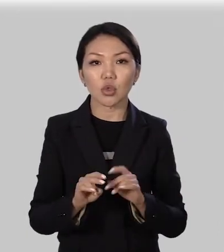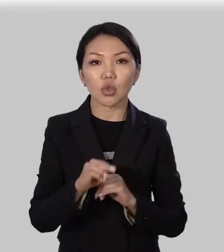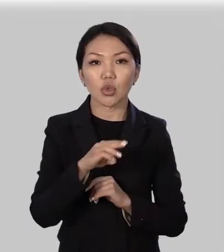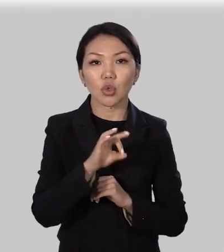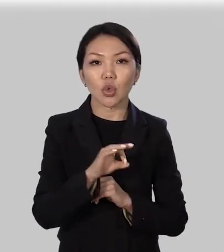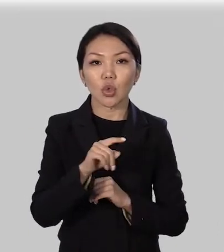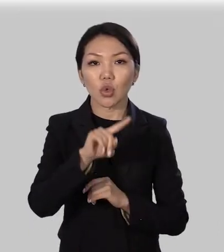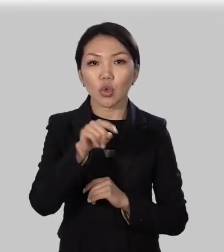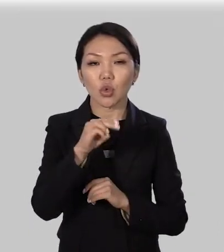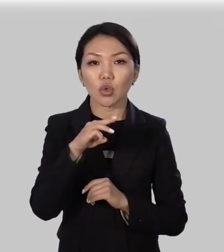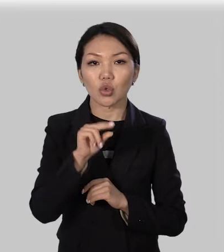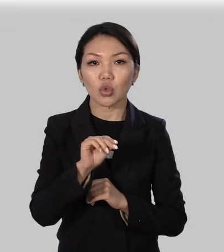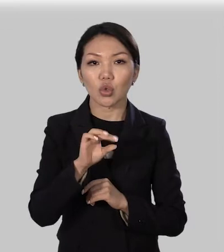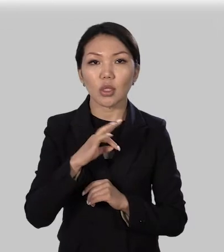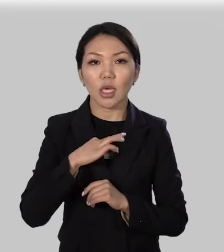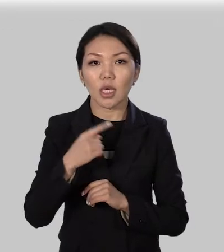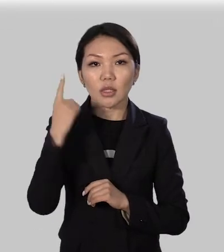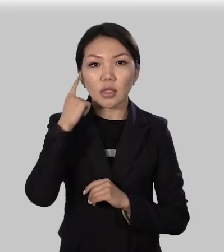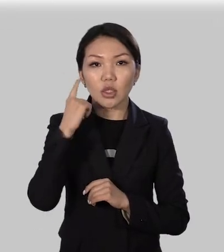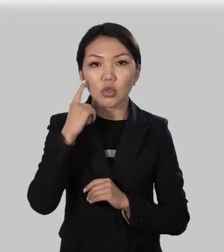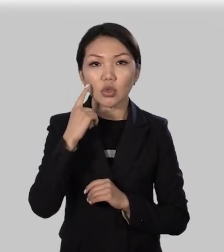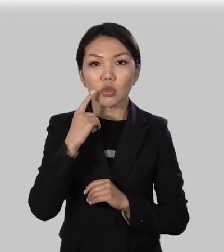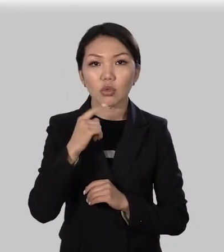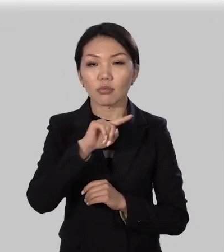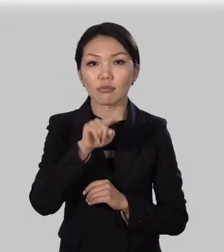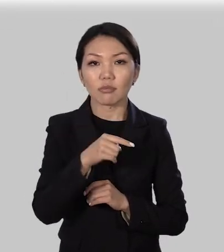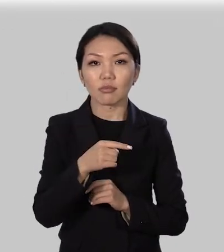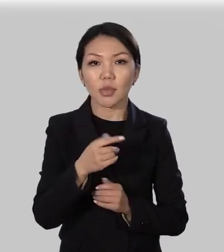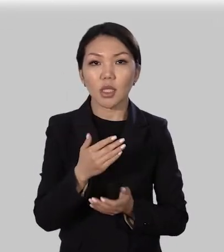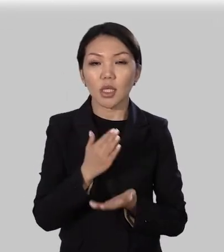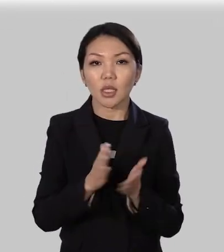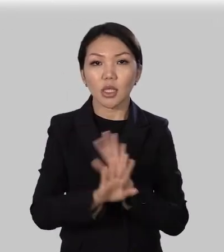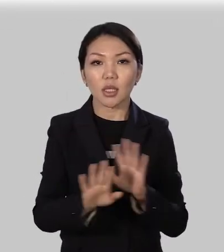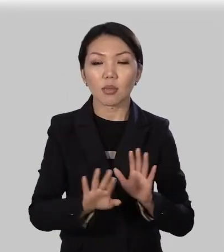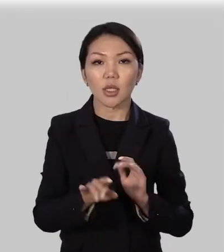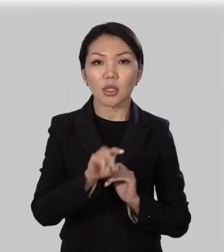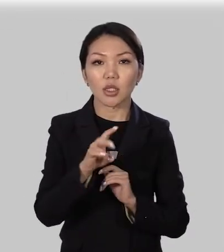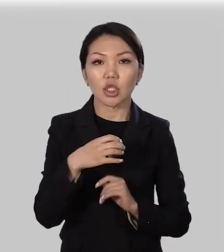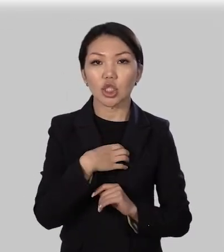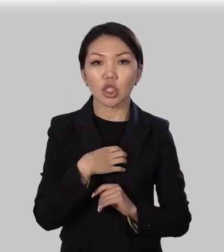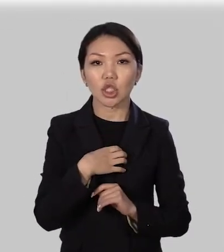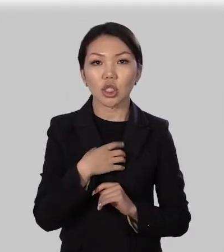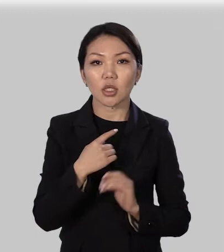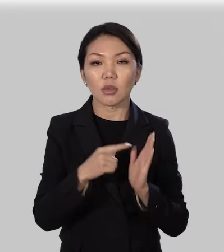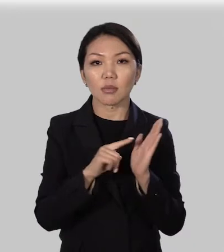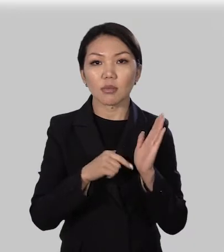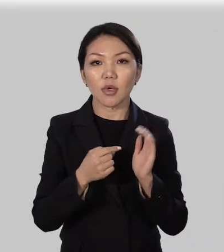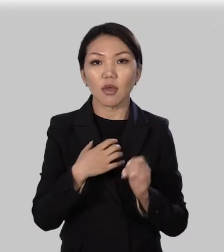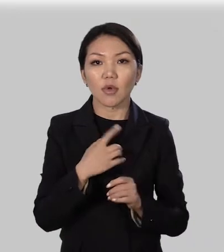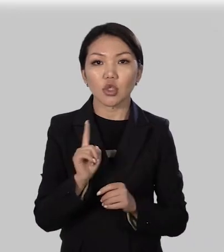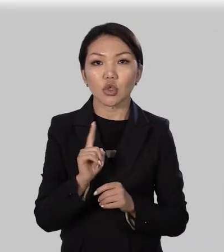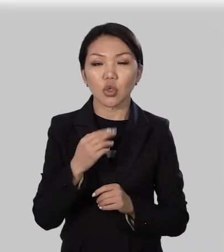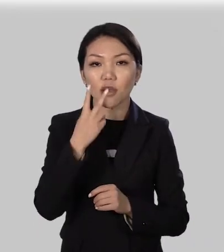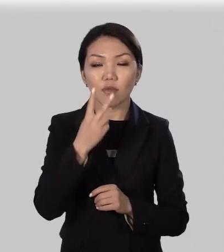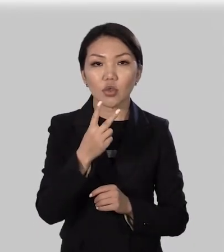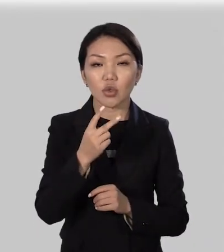То, что я слышу, не имеет значения. Важно то, что я вижу, особенно когда я закрываю глаза.